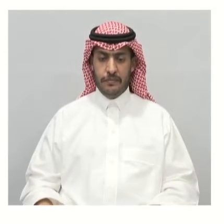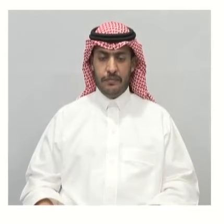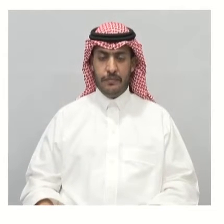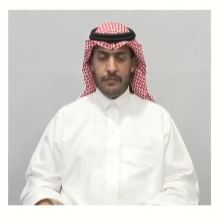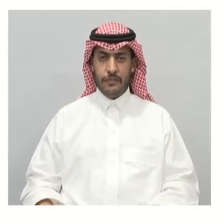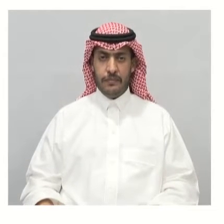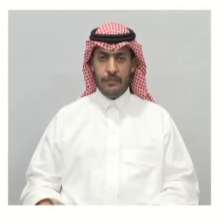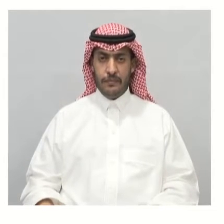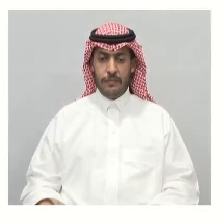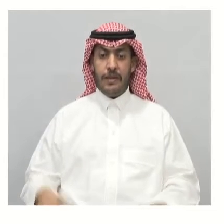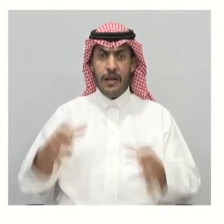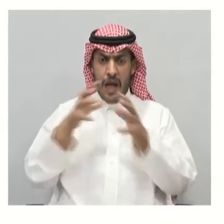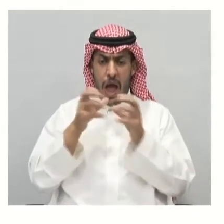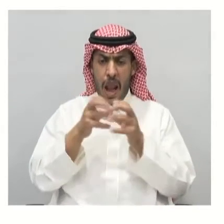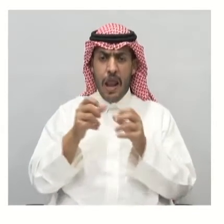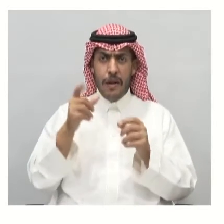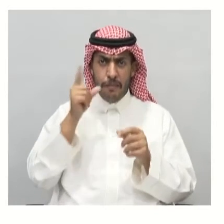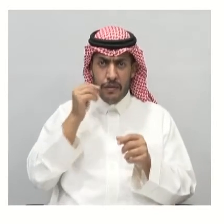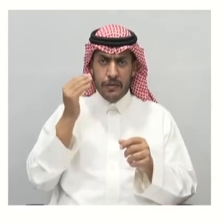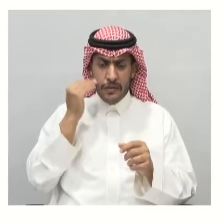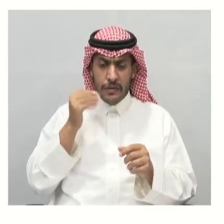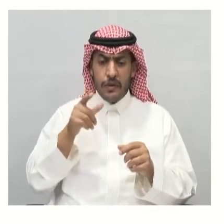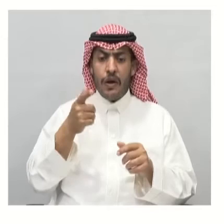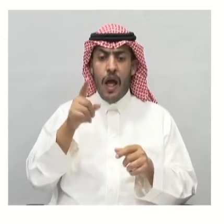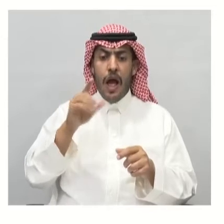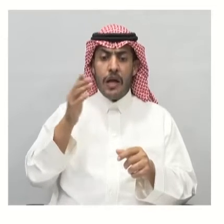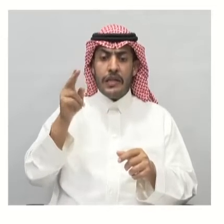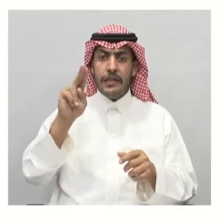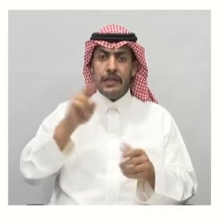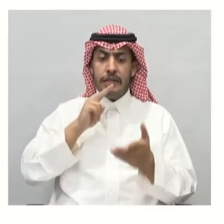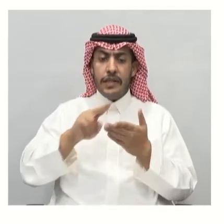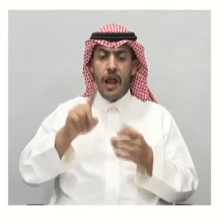الناس علل وعللي ارسال الله الرسل